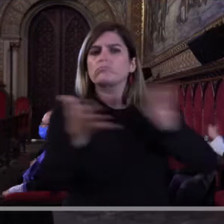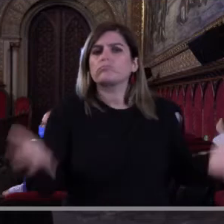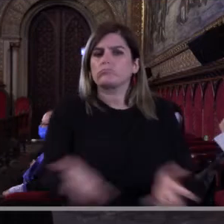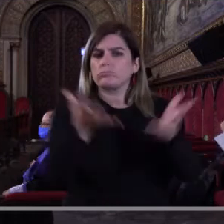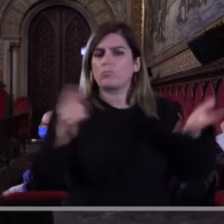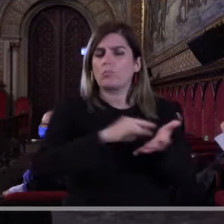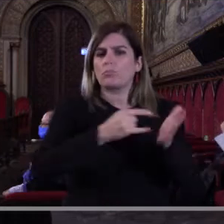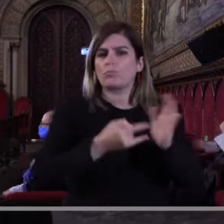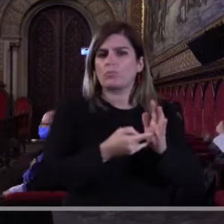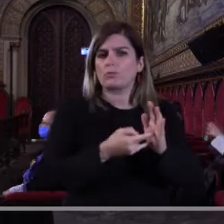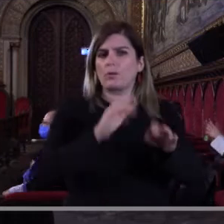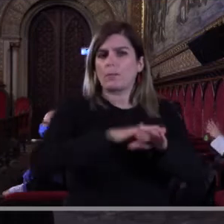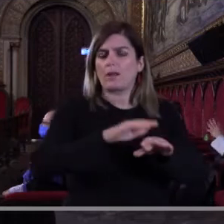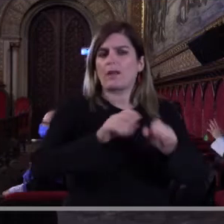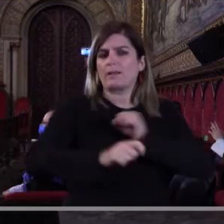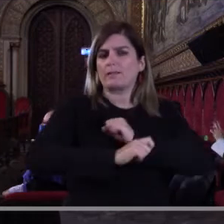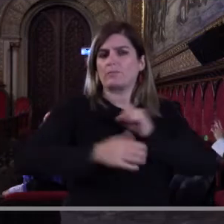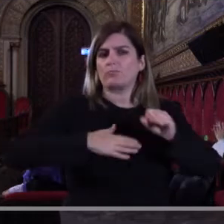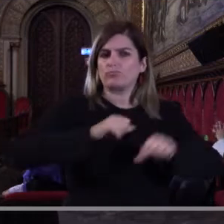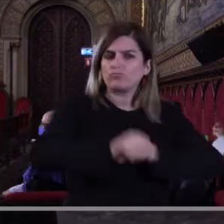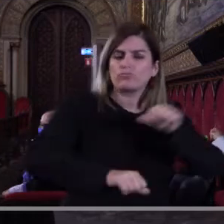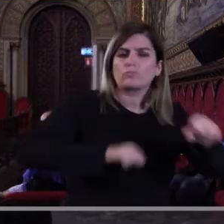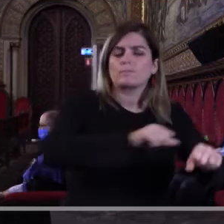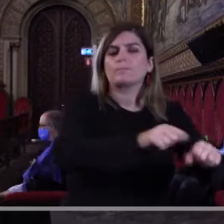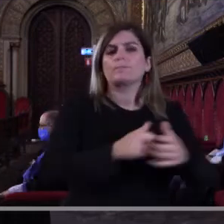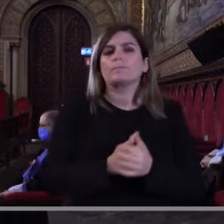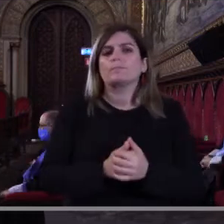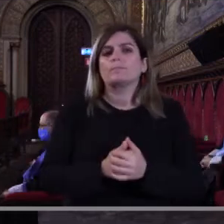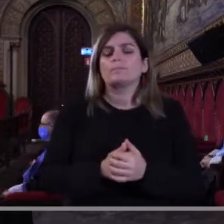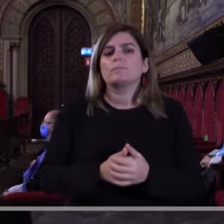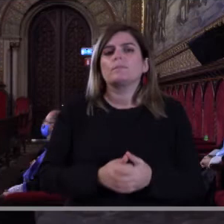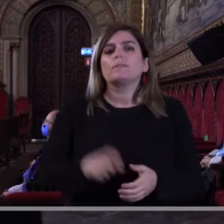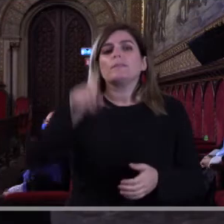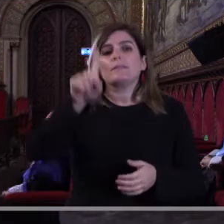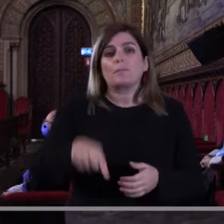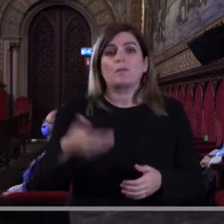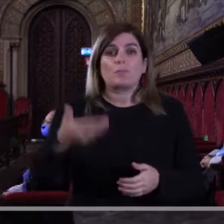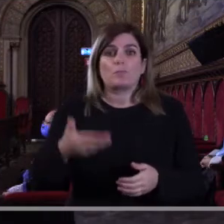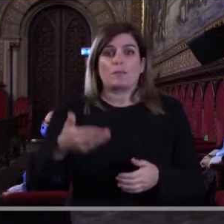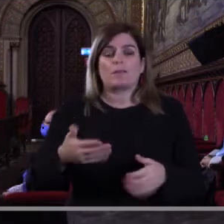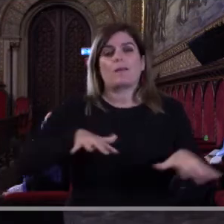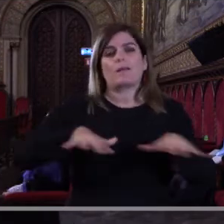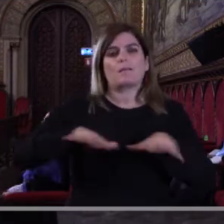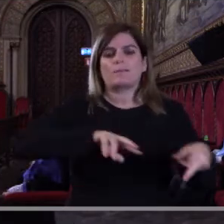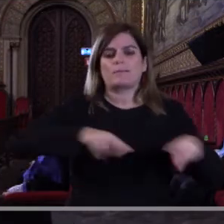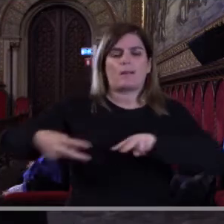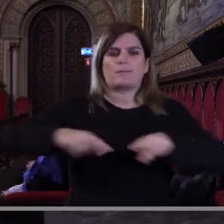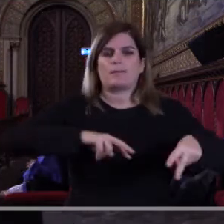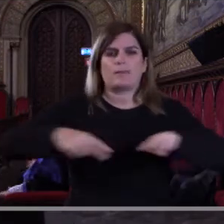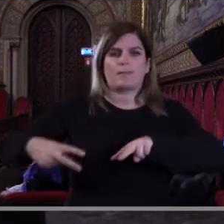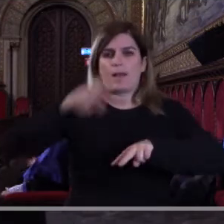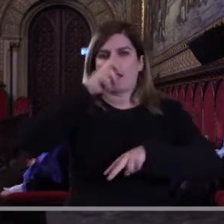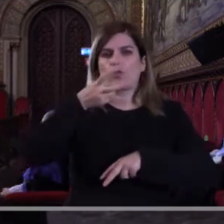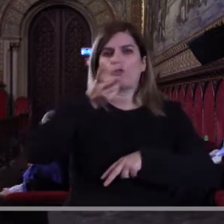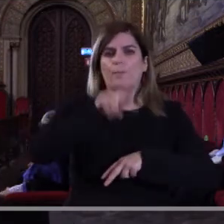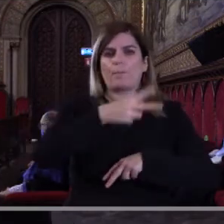de la nostra estratègia. Destaca també l'activitat de transferència, amb la creació l'any 2020